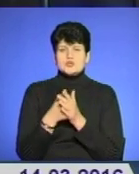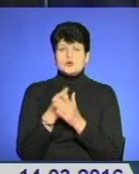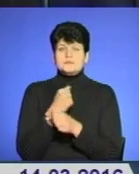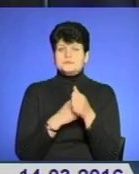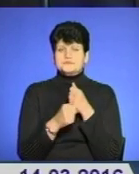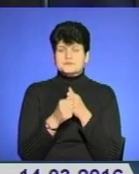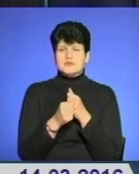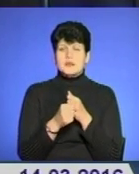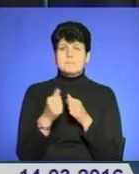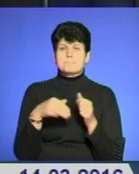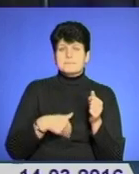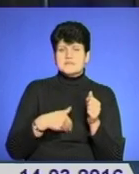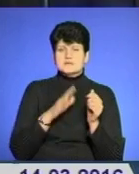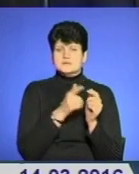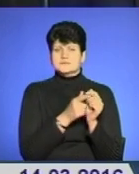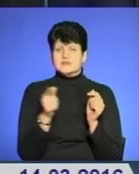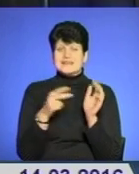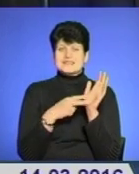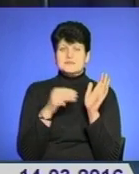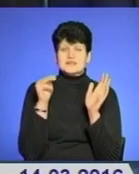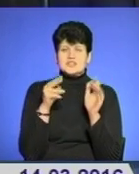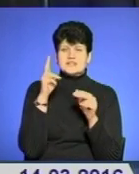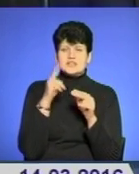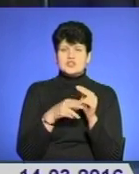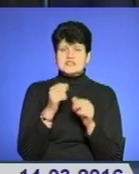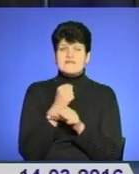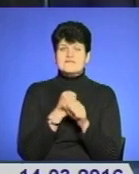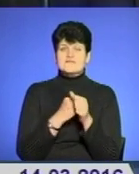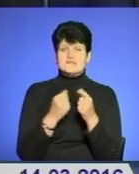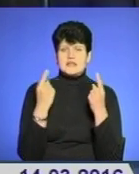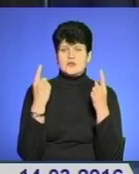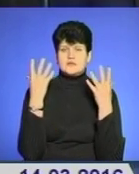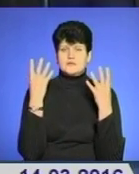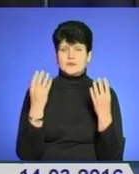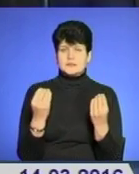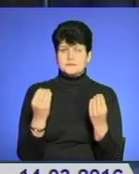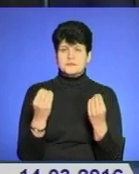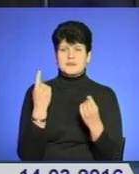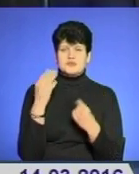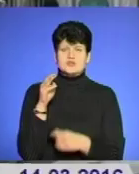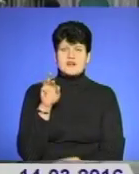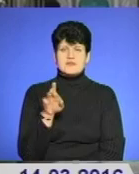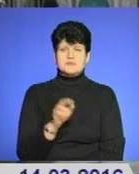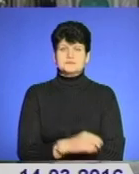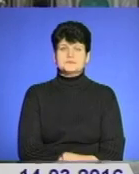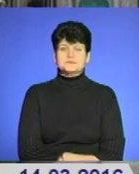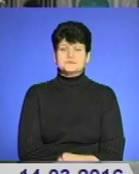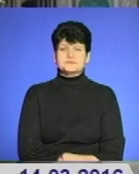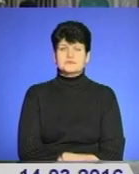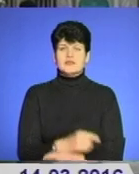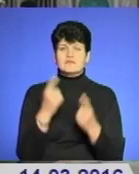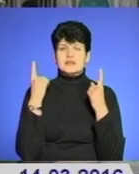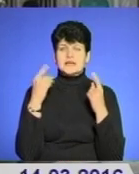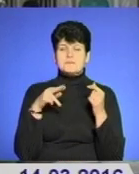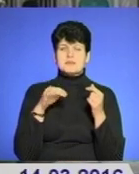триватиме 7 тижнів і завершиться Великоднем, який цього року будемо святкувати 1 травня. Далі Ірина Демчук. Великий піст